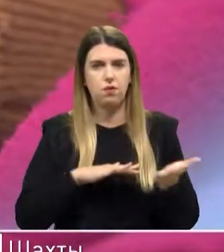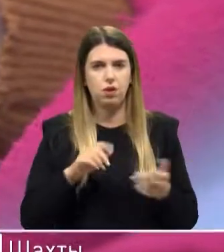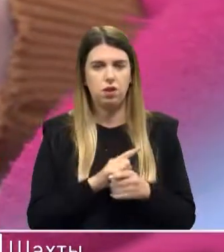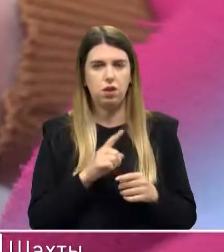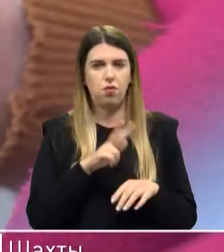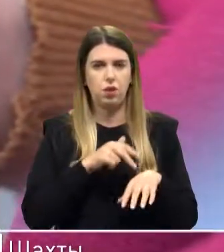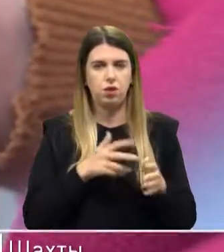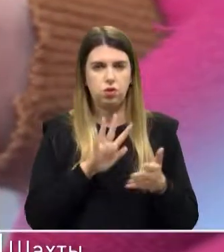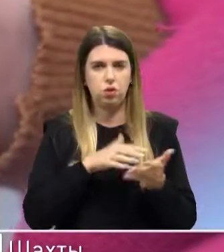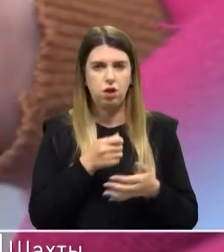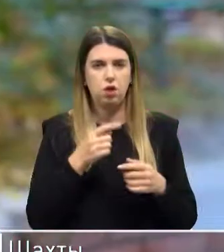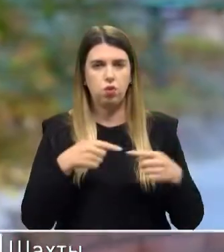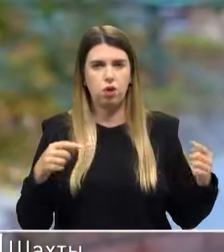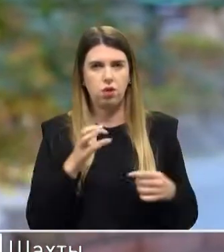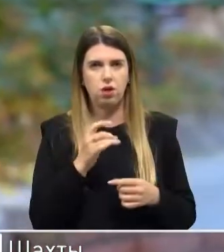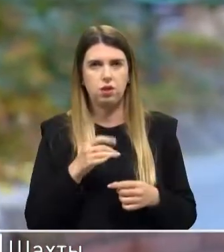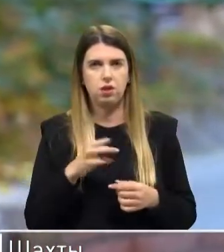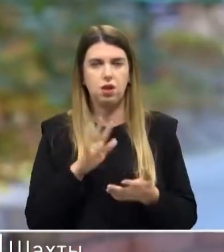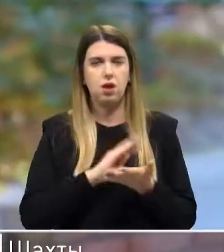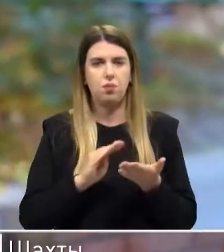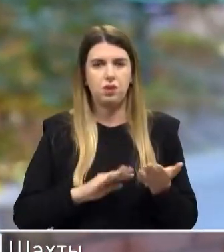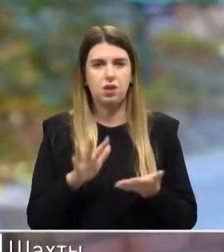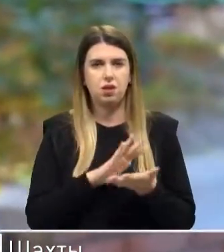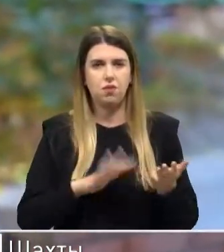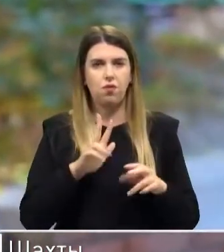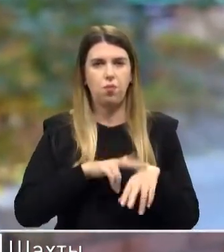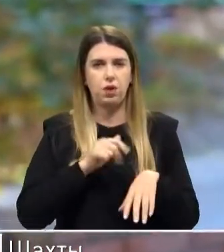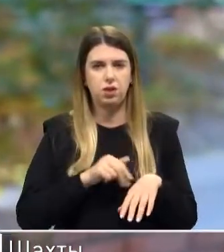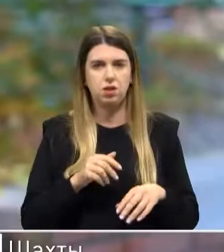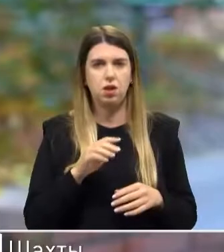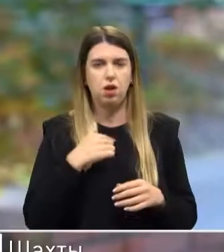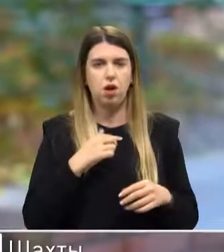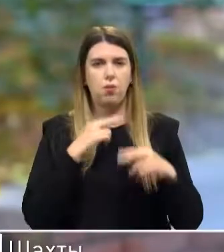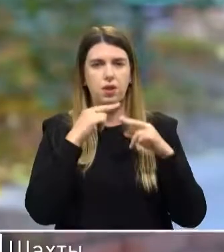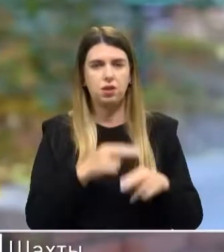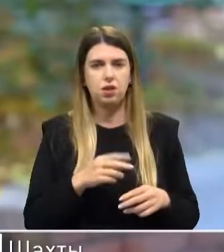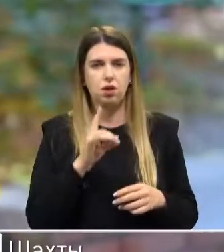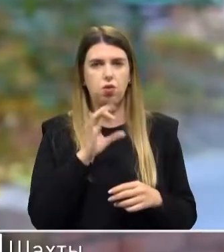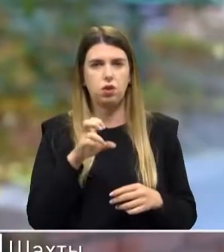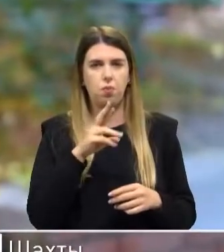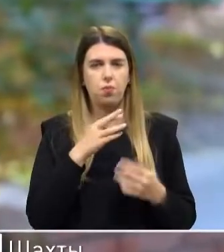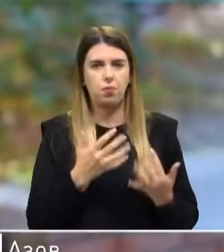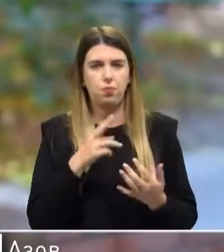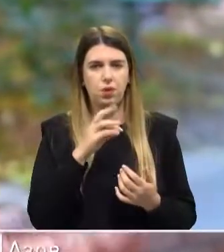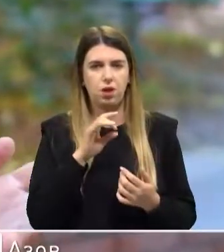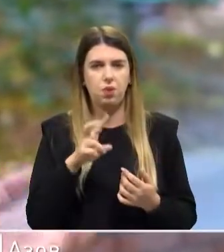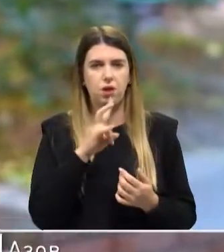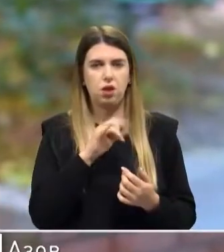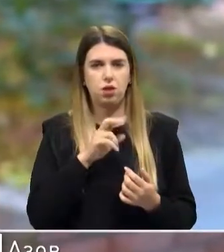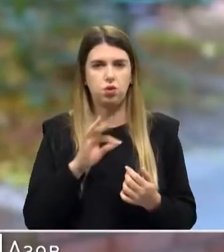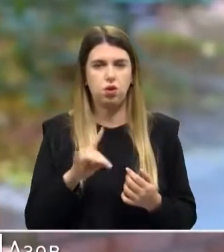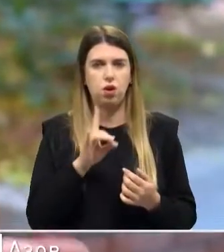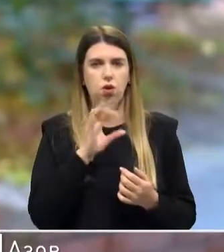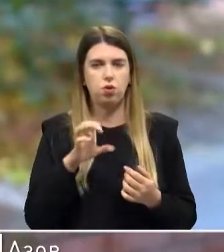правоохранительные органы и другие организации. Мы писали заявления в полицию, мы обратились в Роспотребнадзор, в Ростуризм.